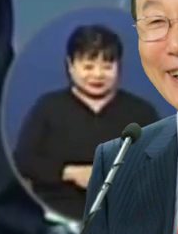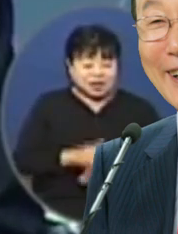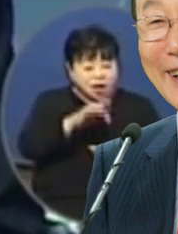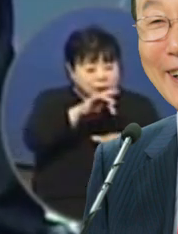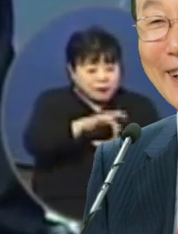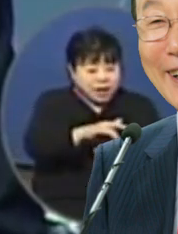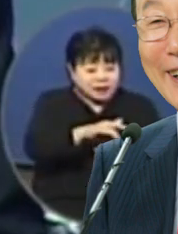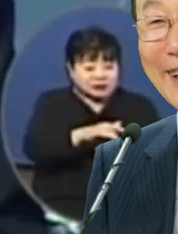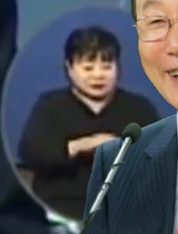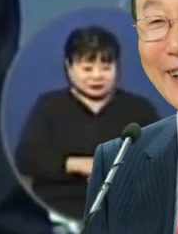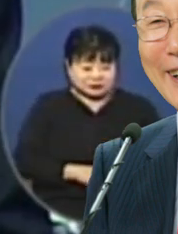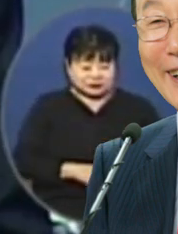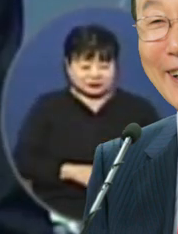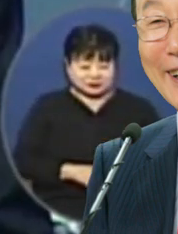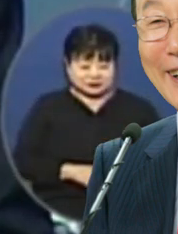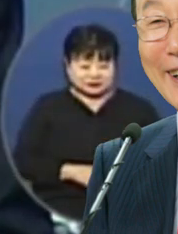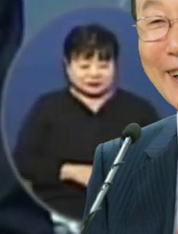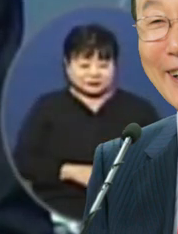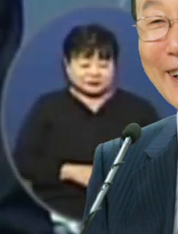말은 그대로 되는 것입니다.